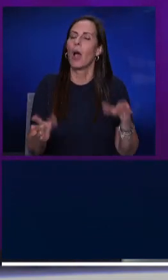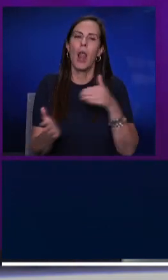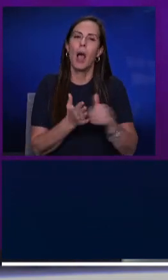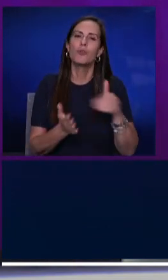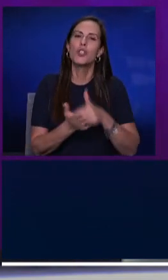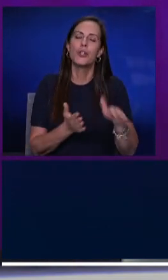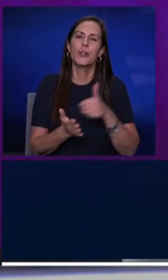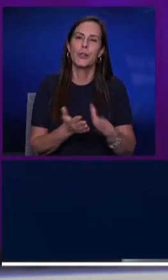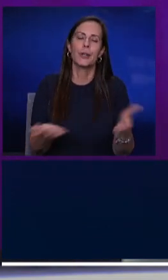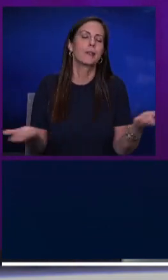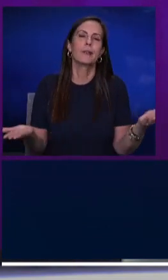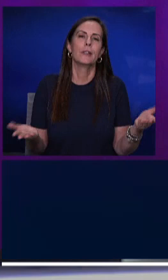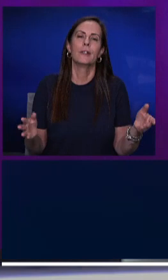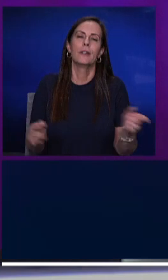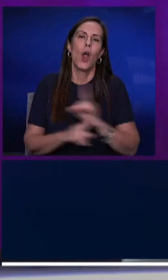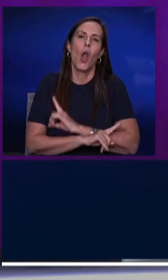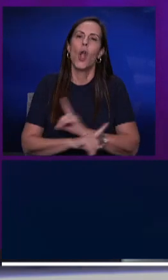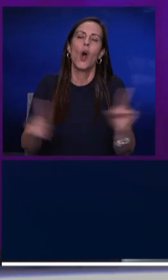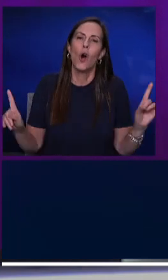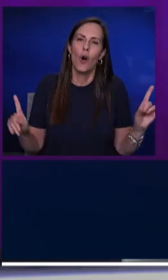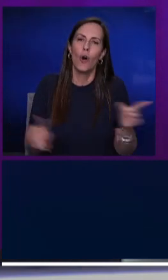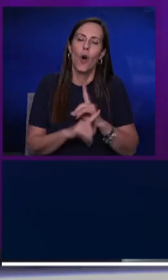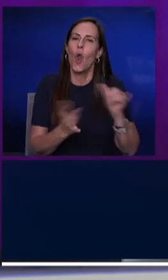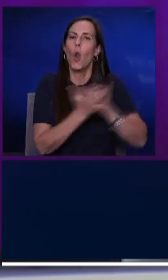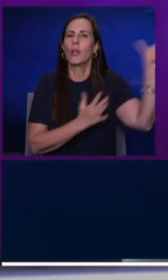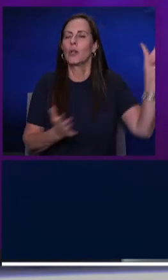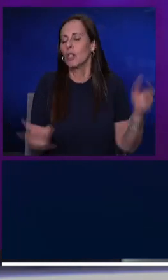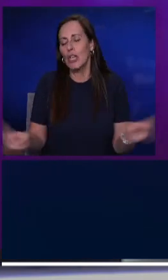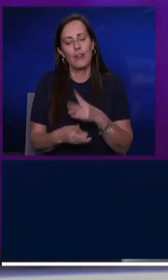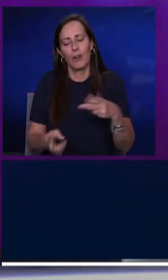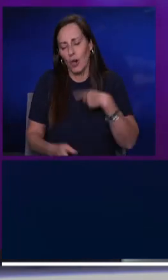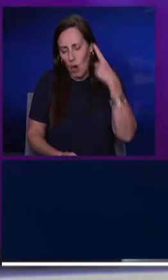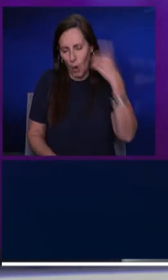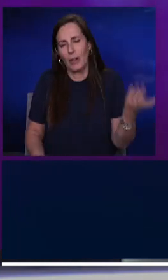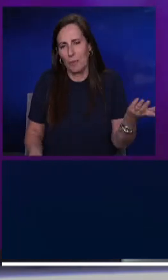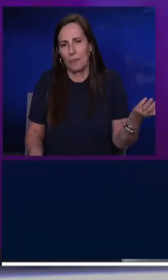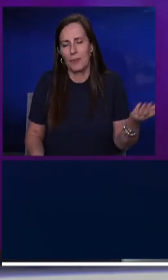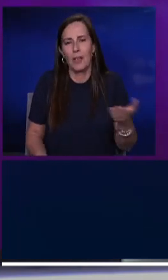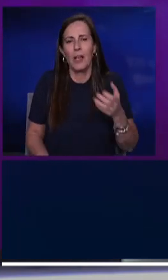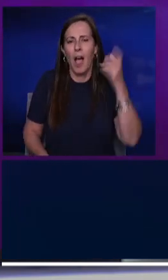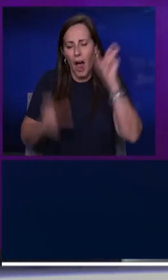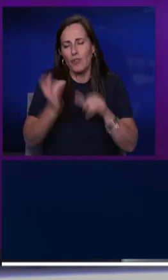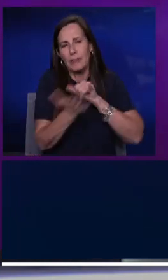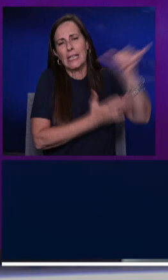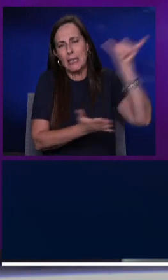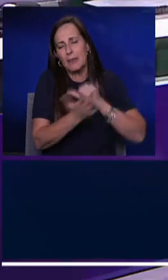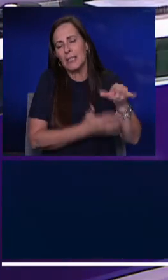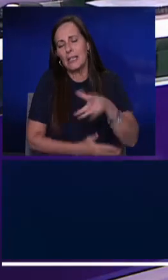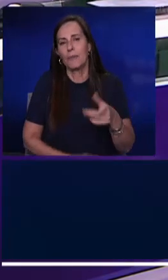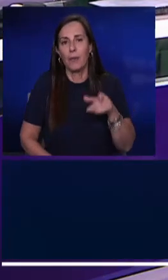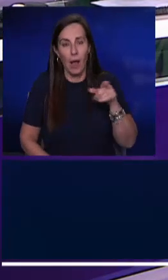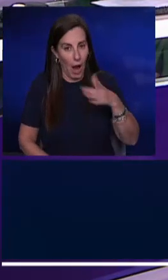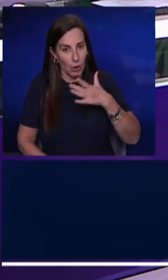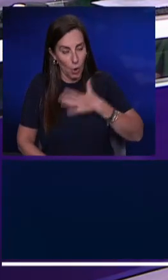המדיניות של לא נוסעים לשום מקום. אנחנו יודעים גם שהישראלים נוסעים, לא עזור שום דבר. יש כוונה אבל לצבוע בקרוב